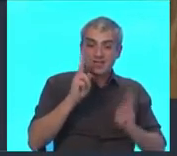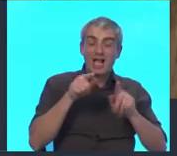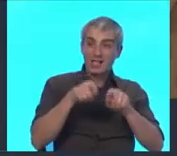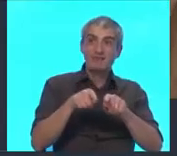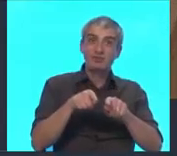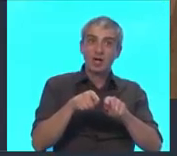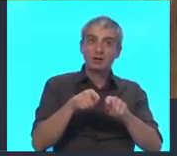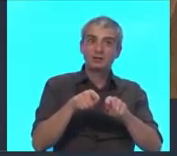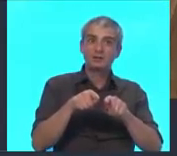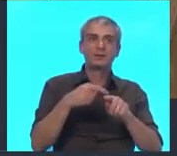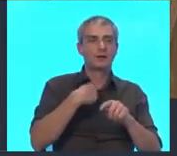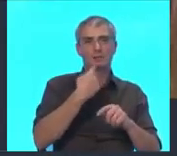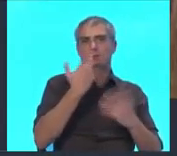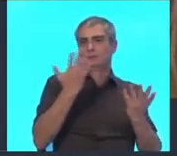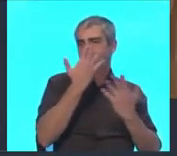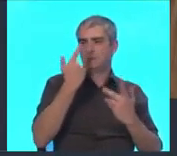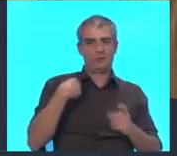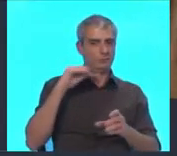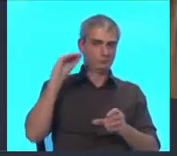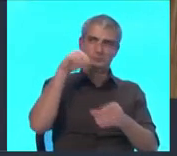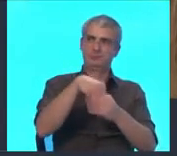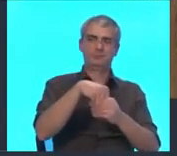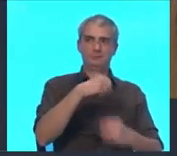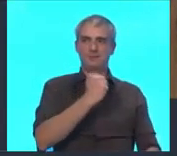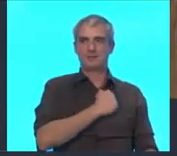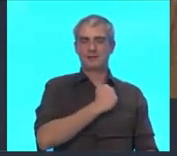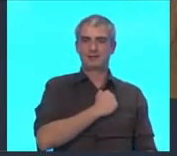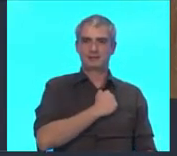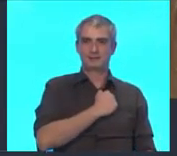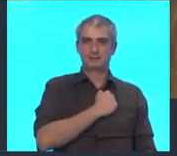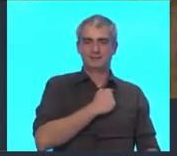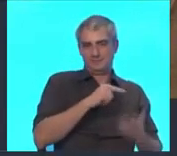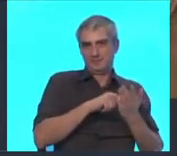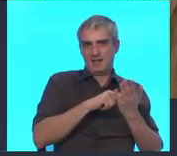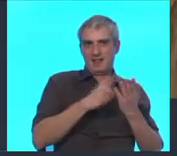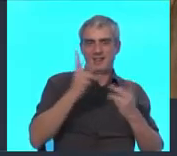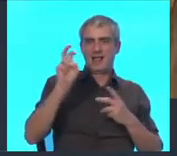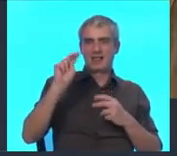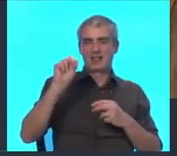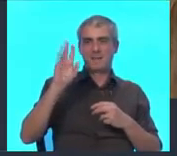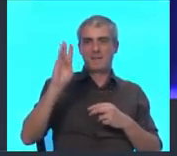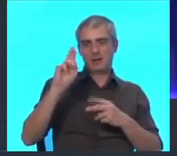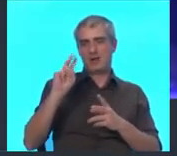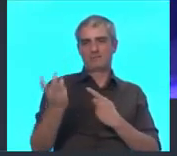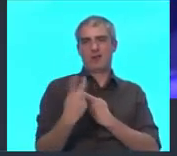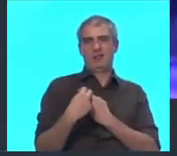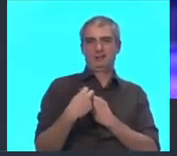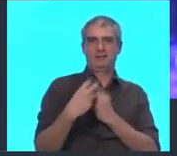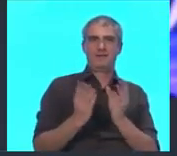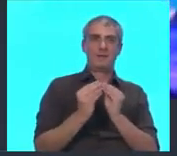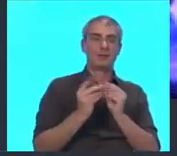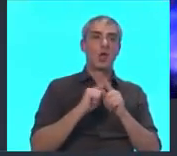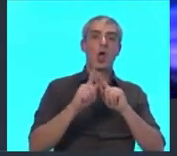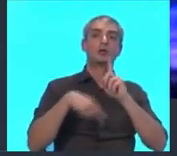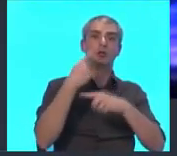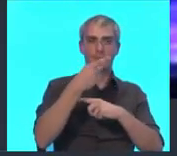את האפשרות הזאת, אמרתי, ברור שאנחנו נלך למגזר הדתי, כי אז ענבר תוכל להצטרף אלינו. בחודש הבא תעלה